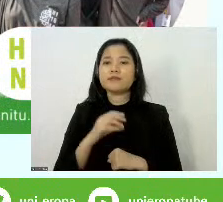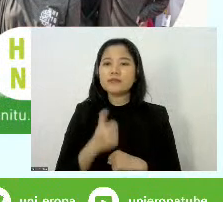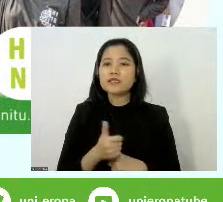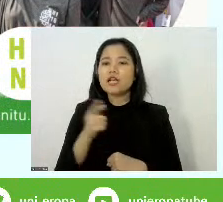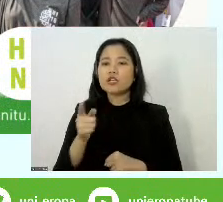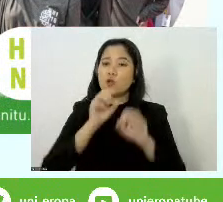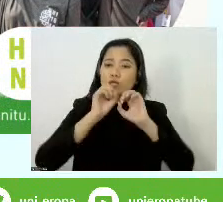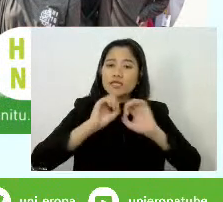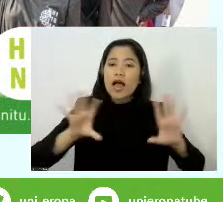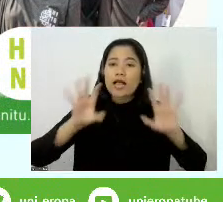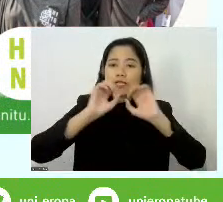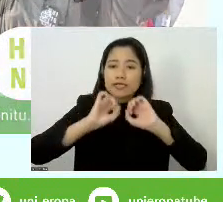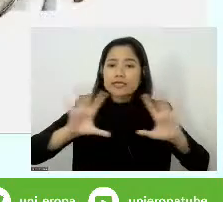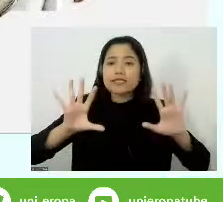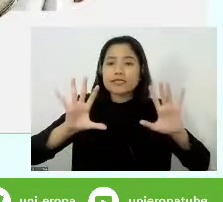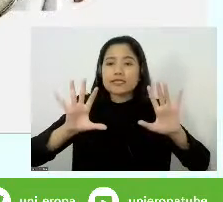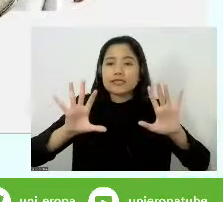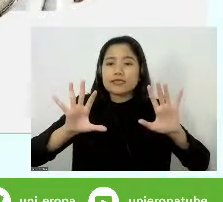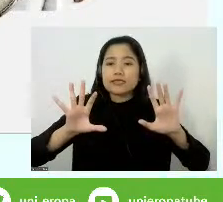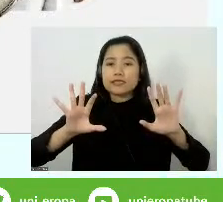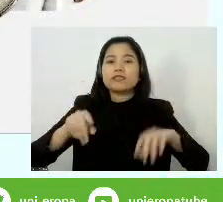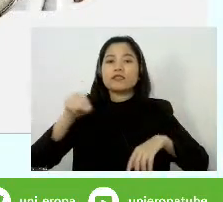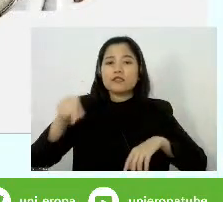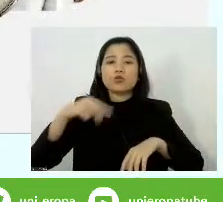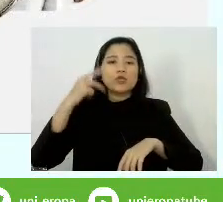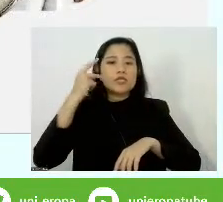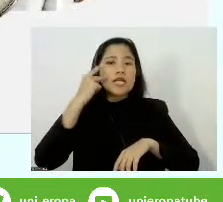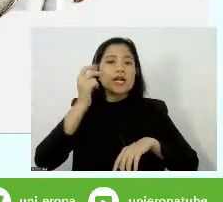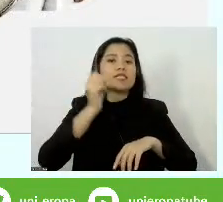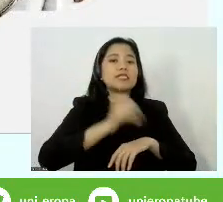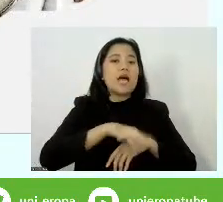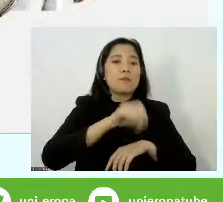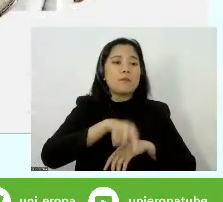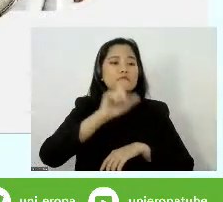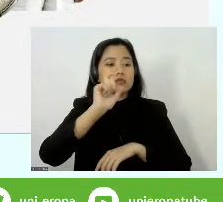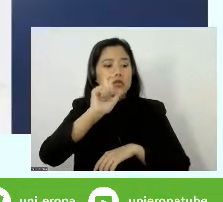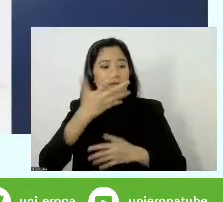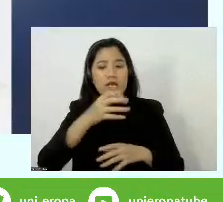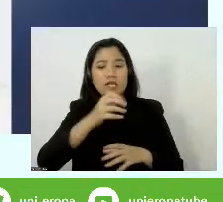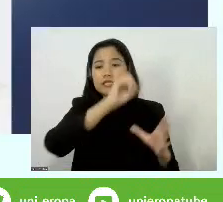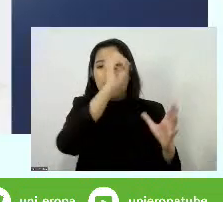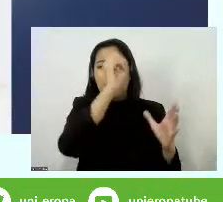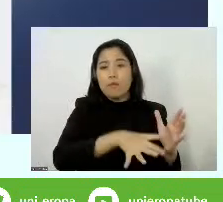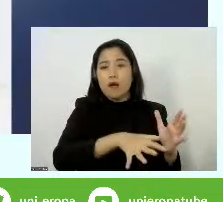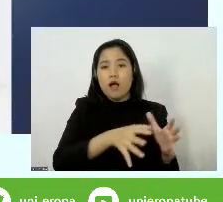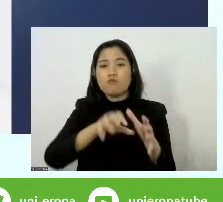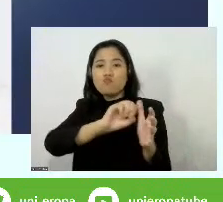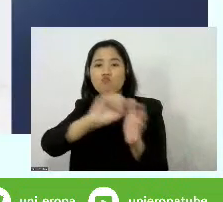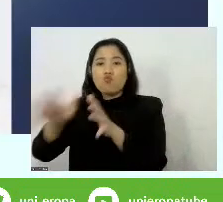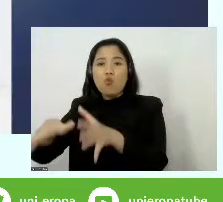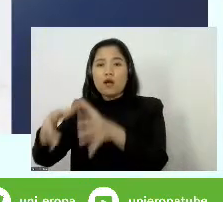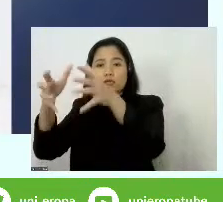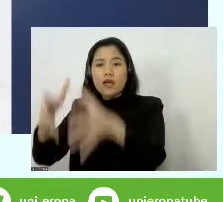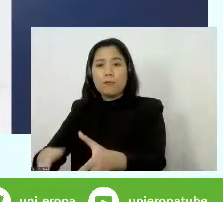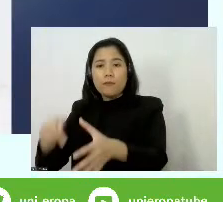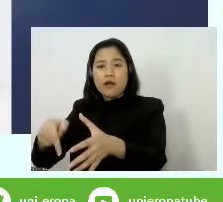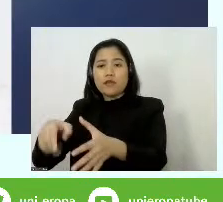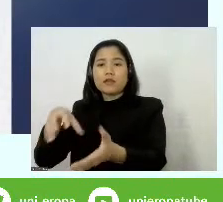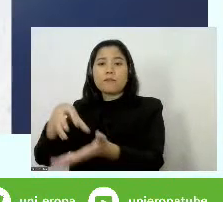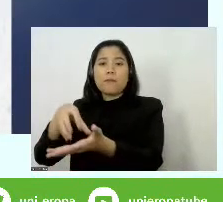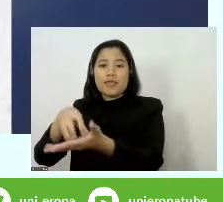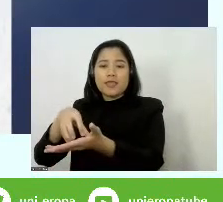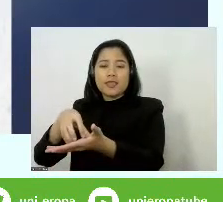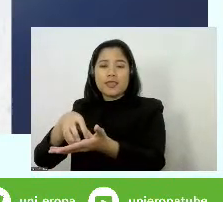bersosialisasi mensosialisasikan kalau jaga sampahmu sendiri dengan buang sampah pada tempatnya jadi pada saat kita presentasi di